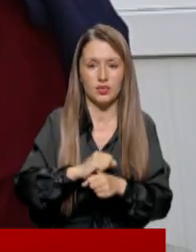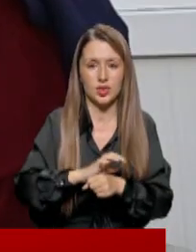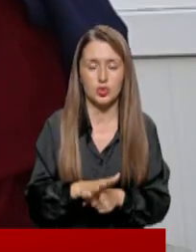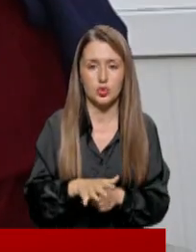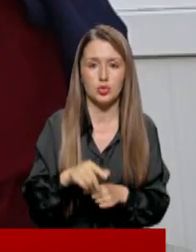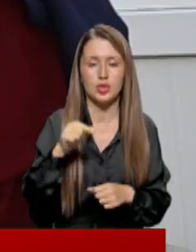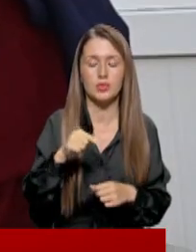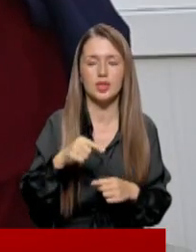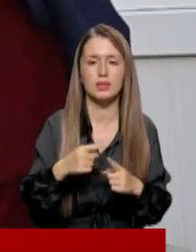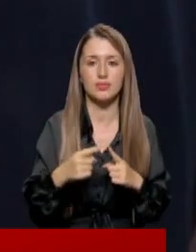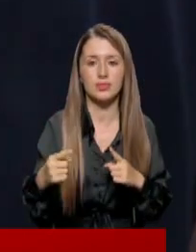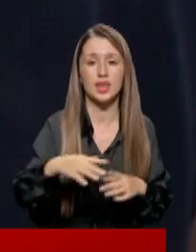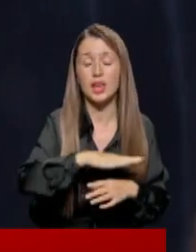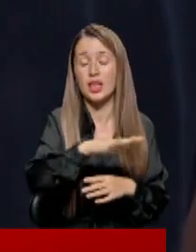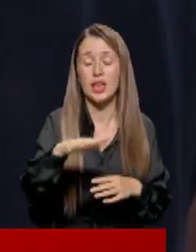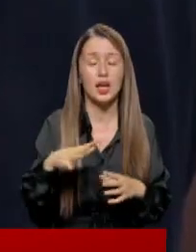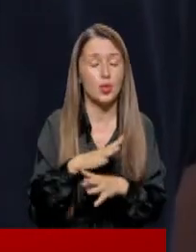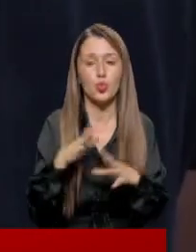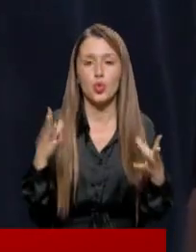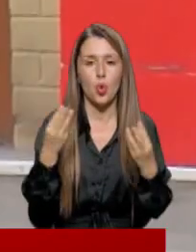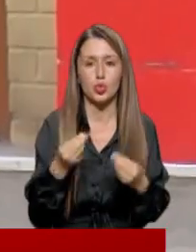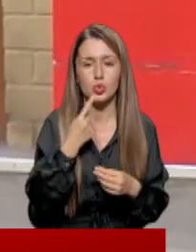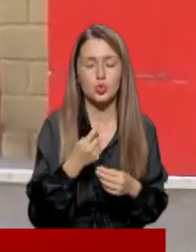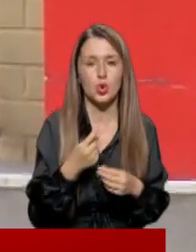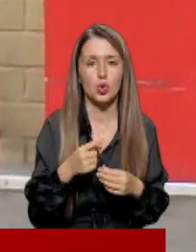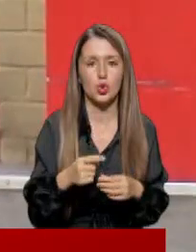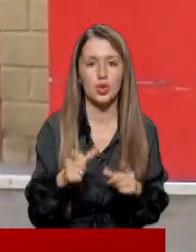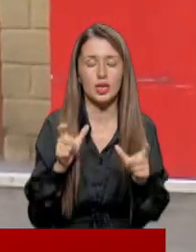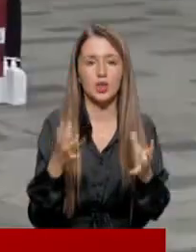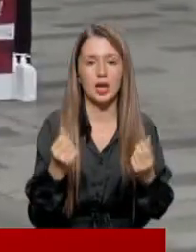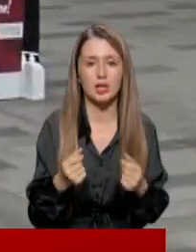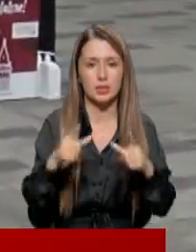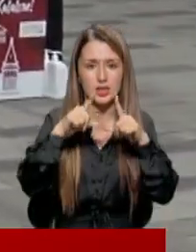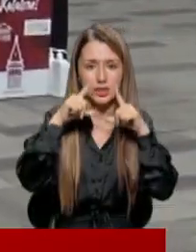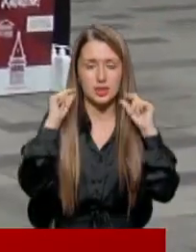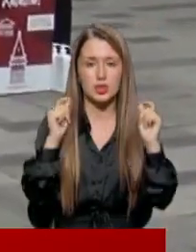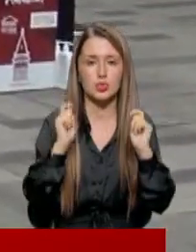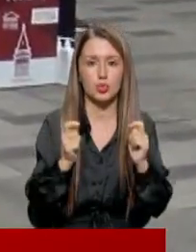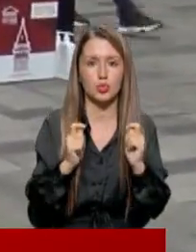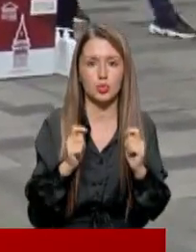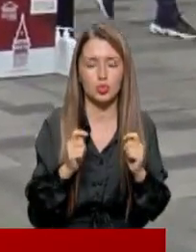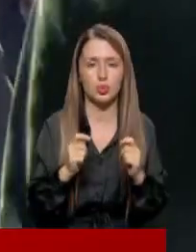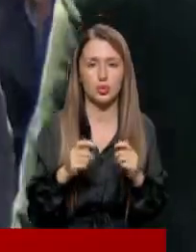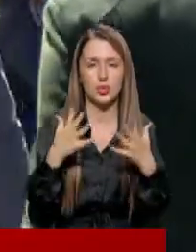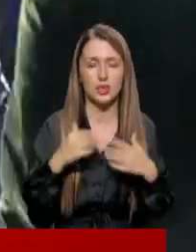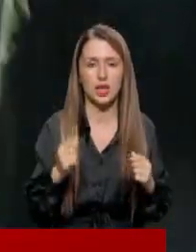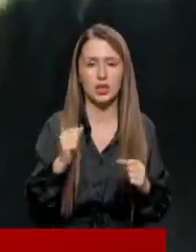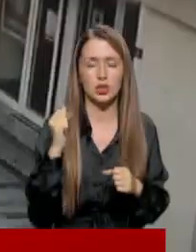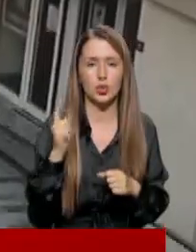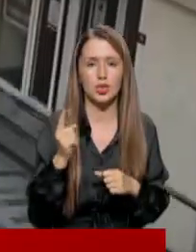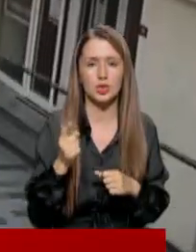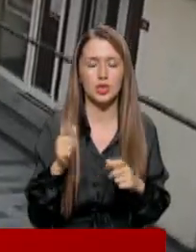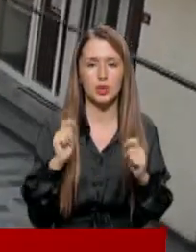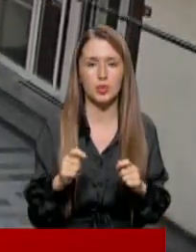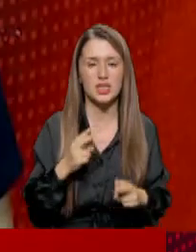tüm varyantlardan en hasar vericisi olduğunu söylüyor. Tedbirlerin alınması ve maske kullanım zorunluluğunun sağlık yönetimince